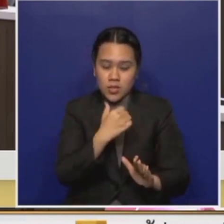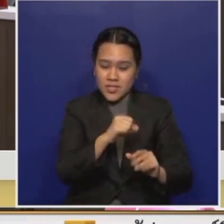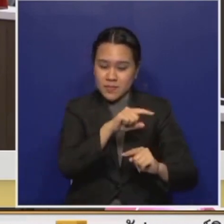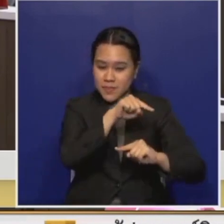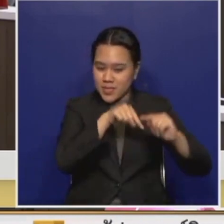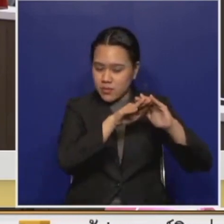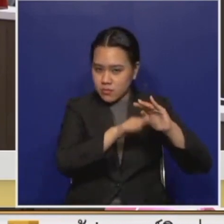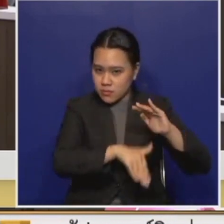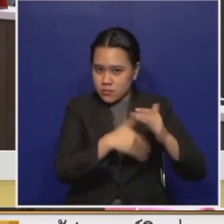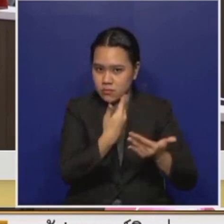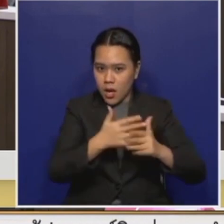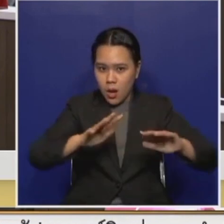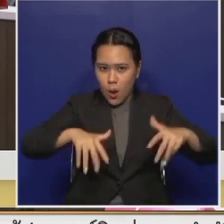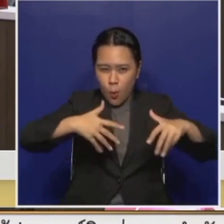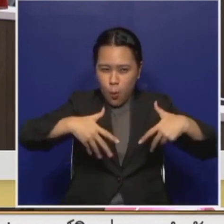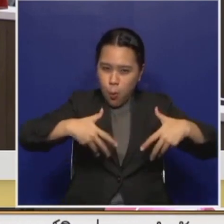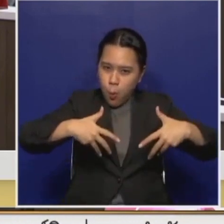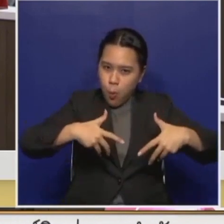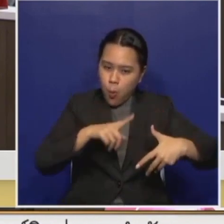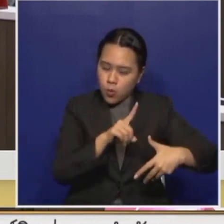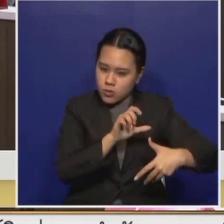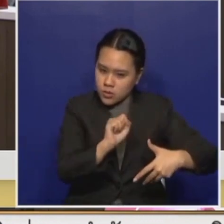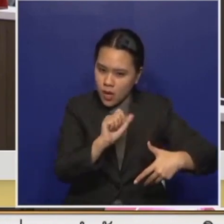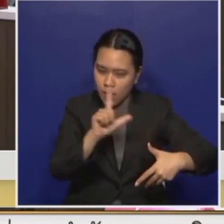รายได้ มหาศาลเป็นสนแสนร้าน